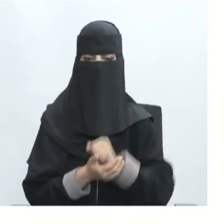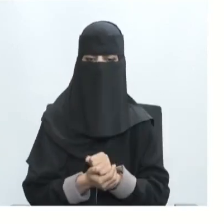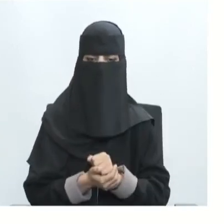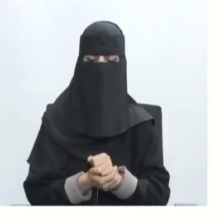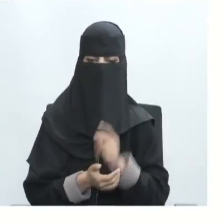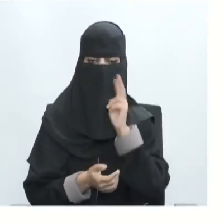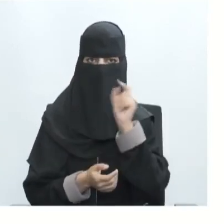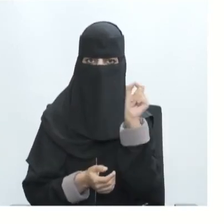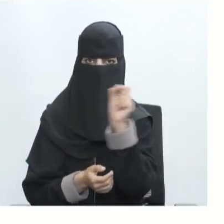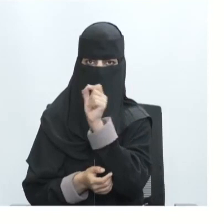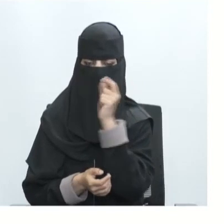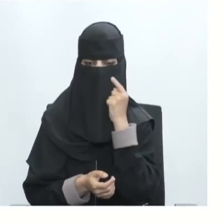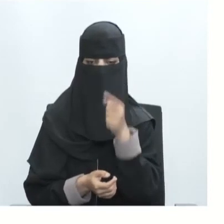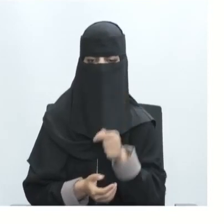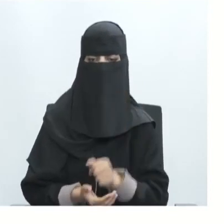نضع